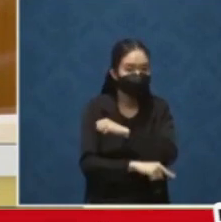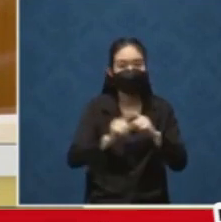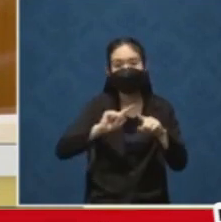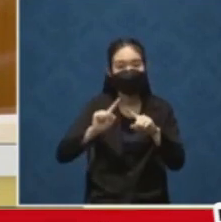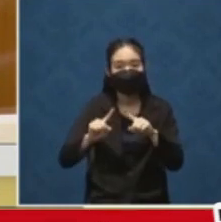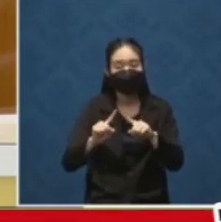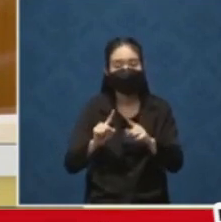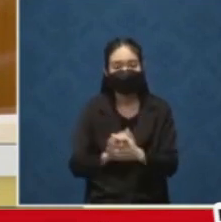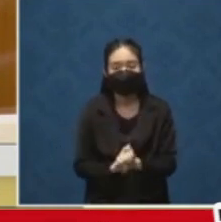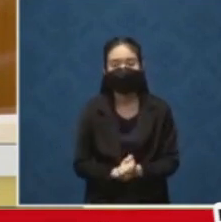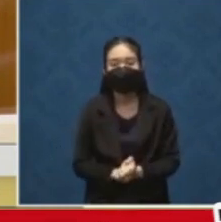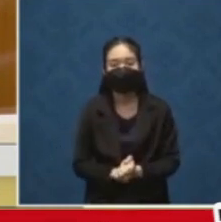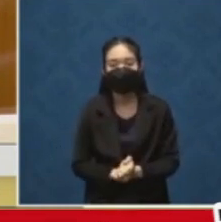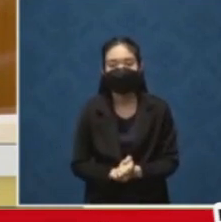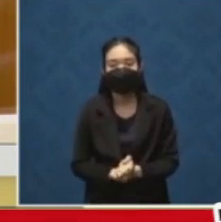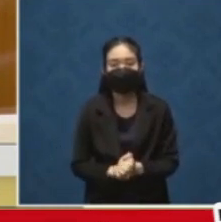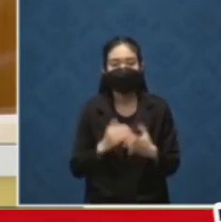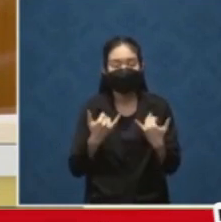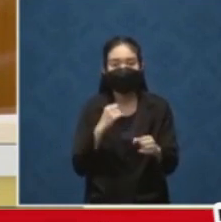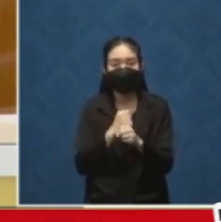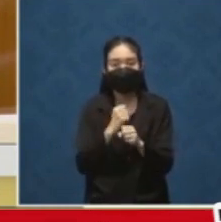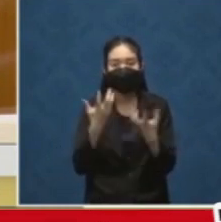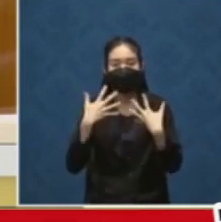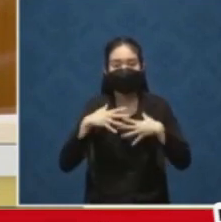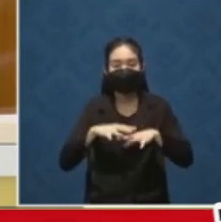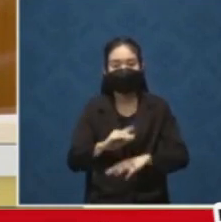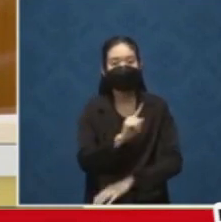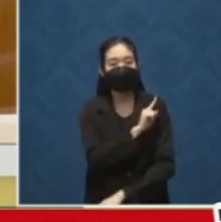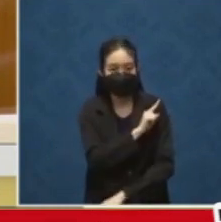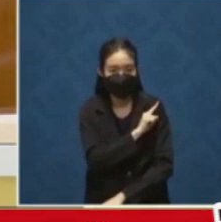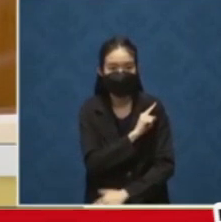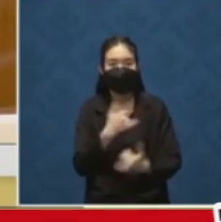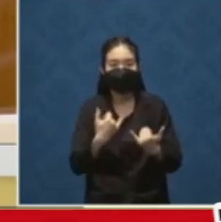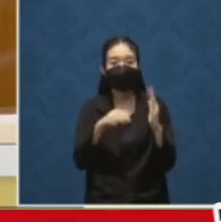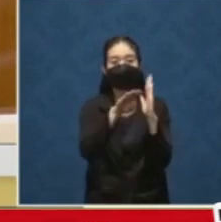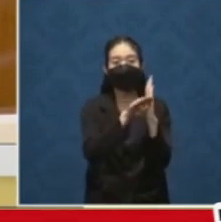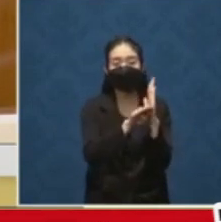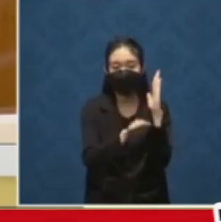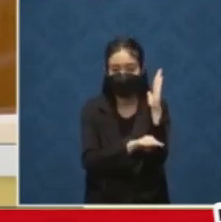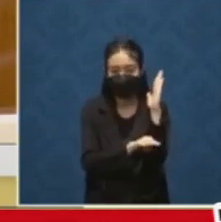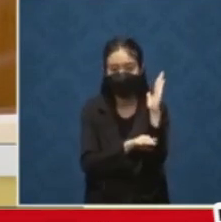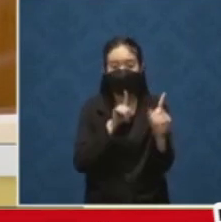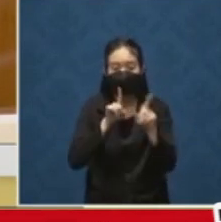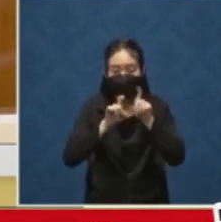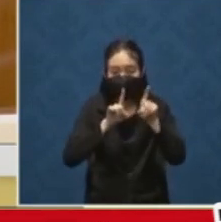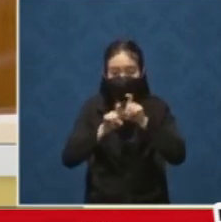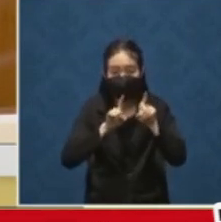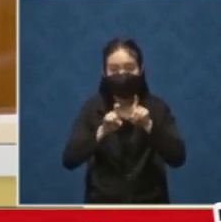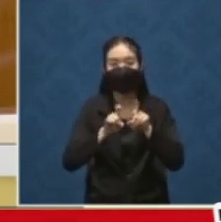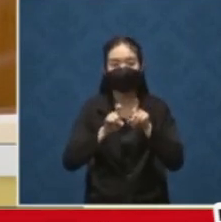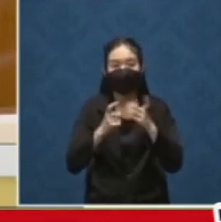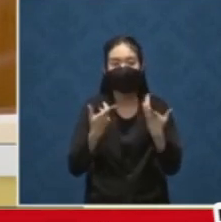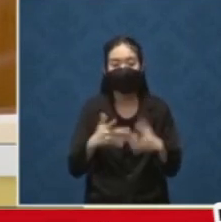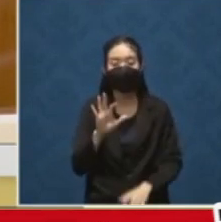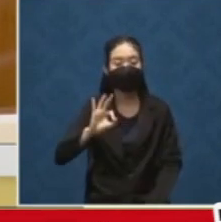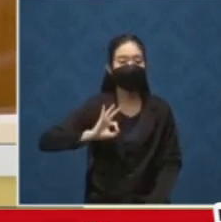could doกนำเนนการ มีกสบส